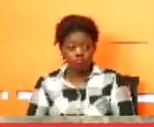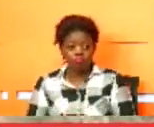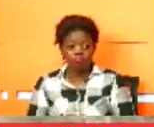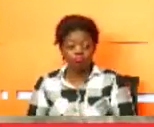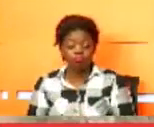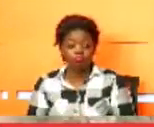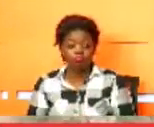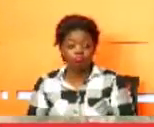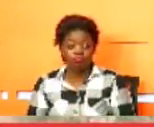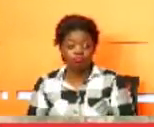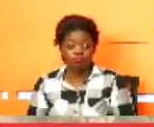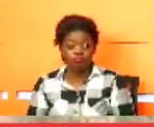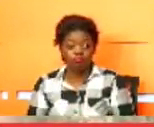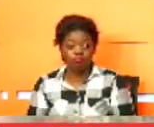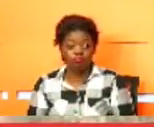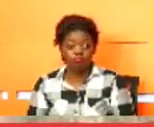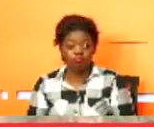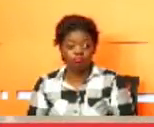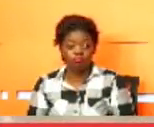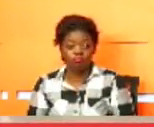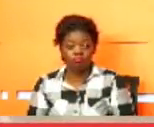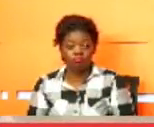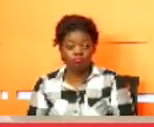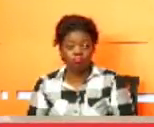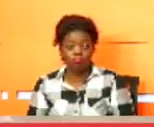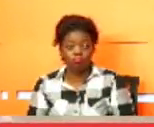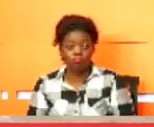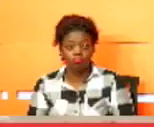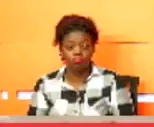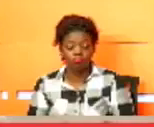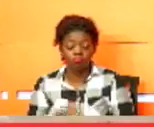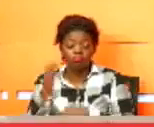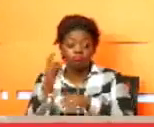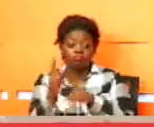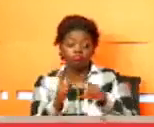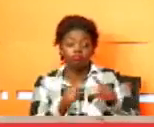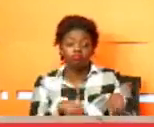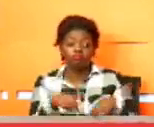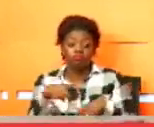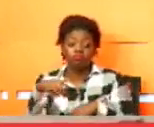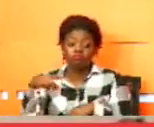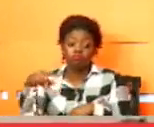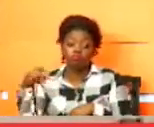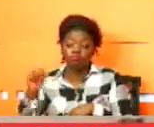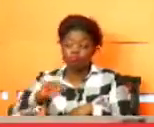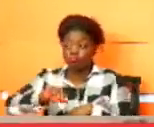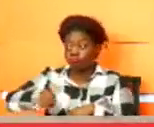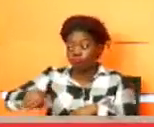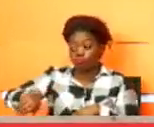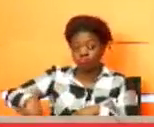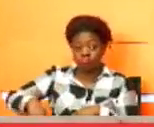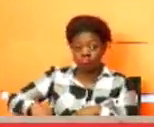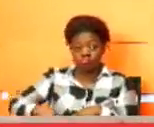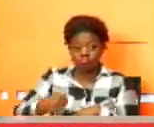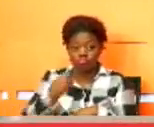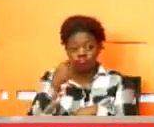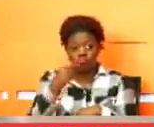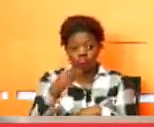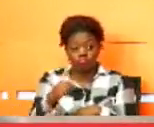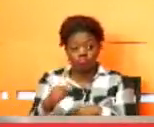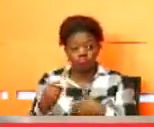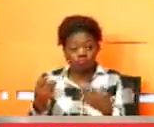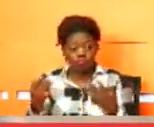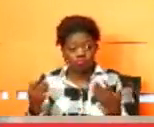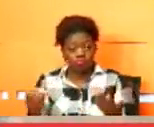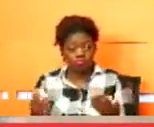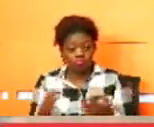mwaku wata na wachi nibatu waba angile nini ya nakule kao na agenda kati hata kugamba kumfunga ngati nachi